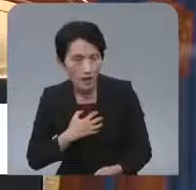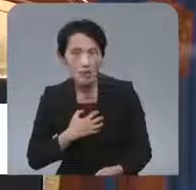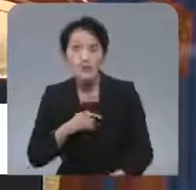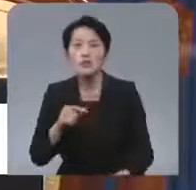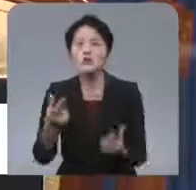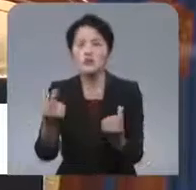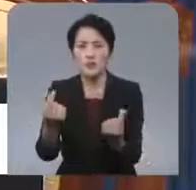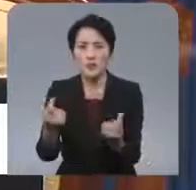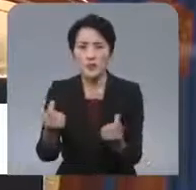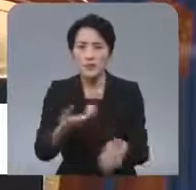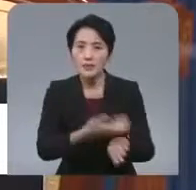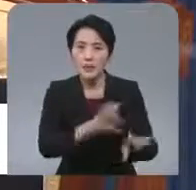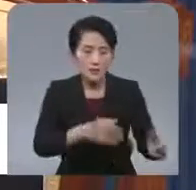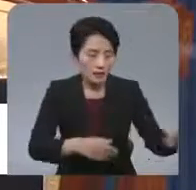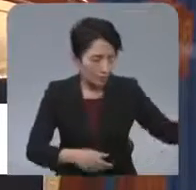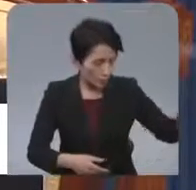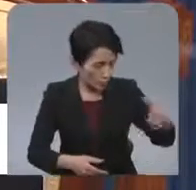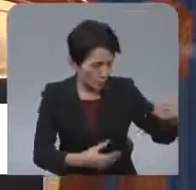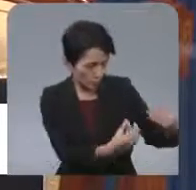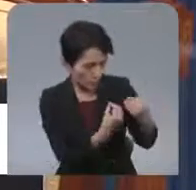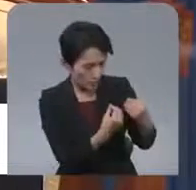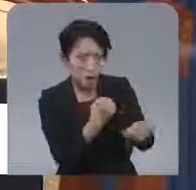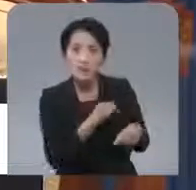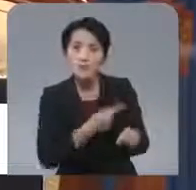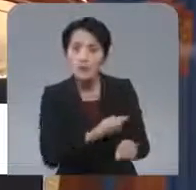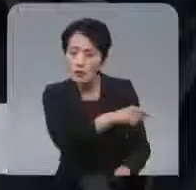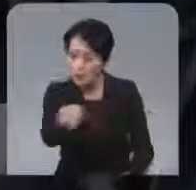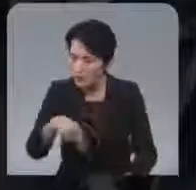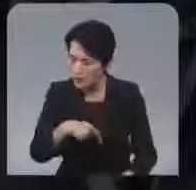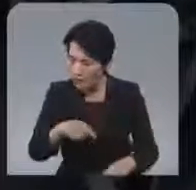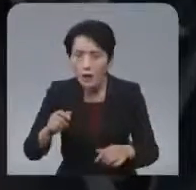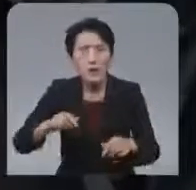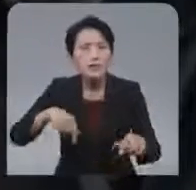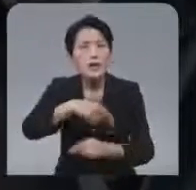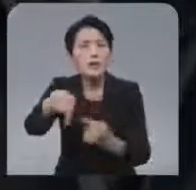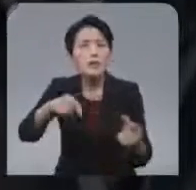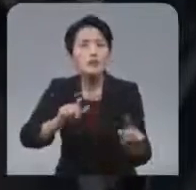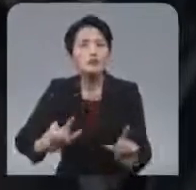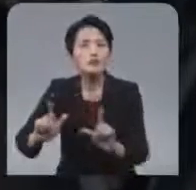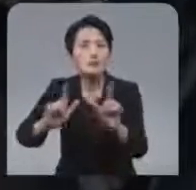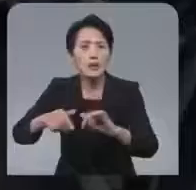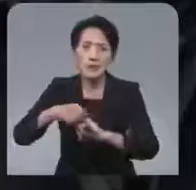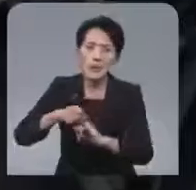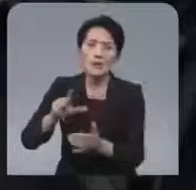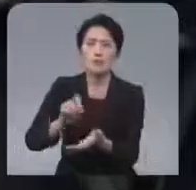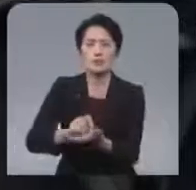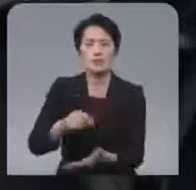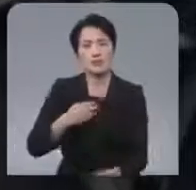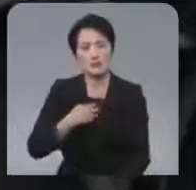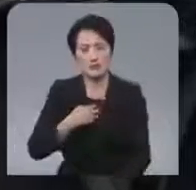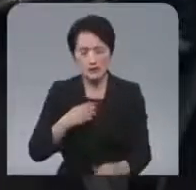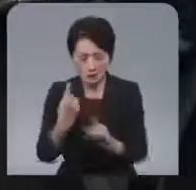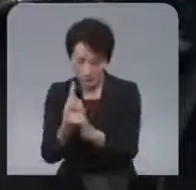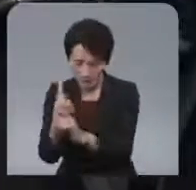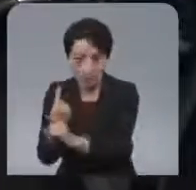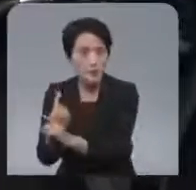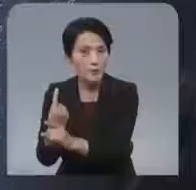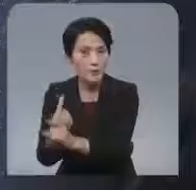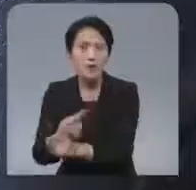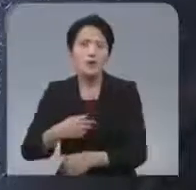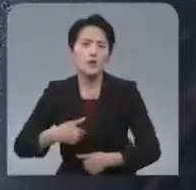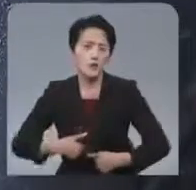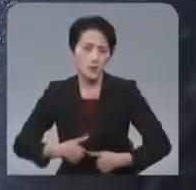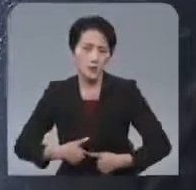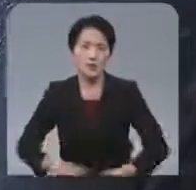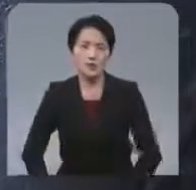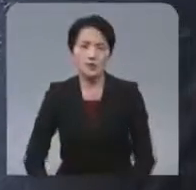angst zu haben sagte moon nun unterstrich dass aus diesem anlass unsicherheiten in der lieferkette zu einem risikofaktor geworden